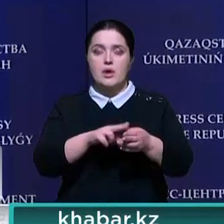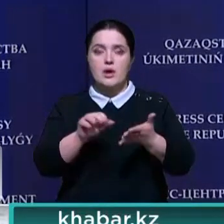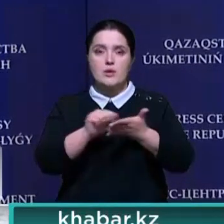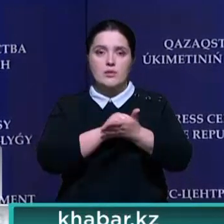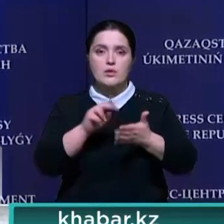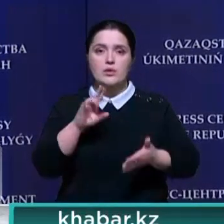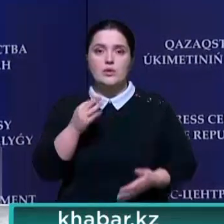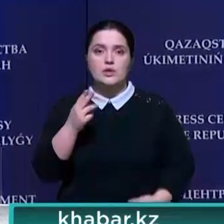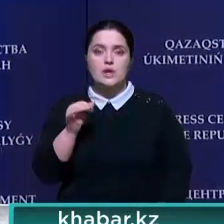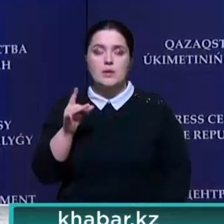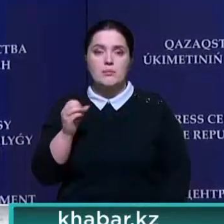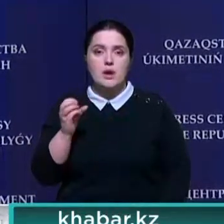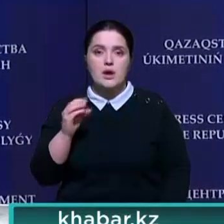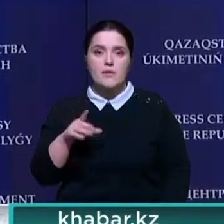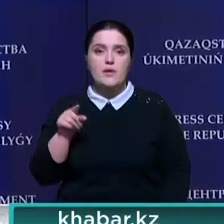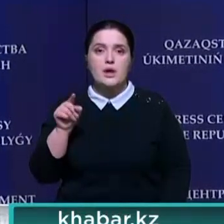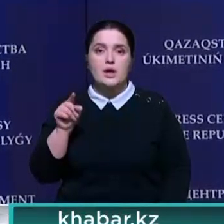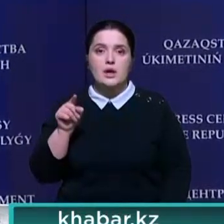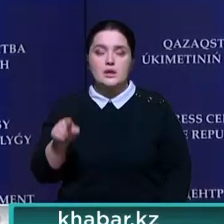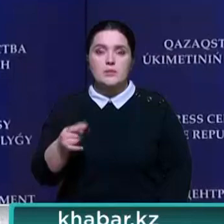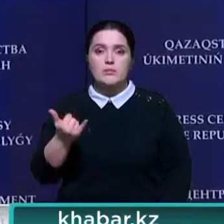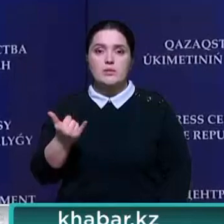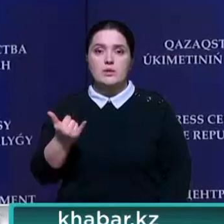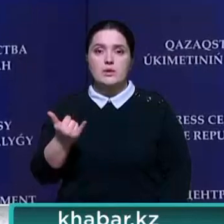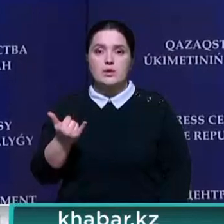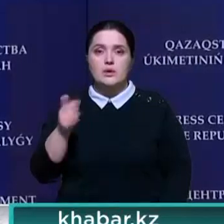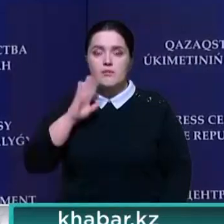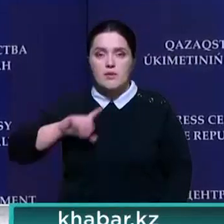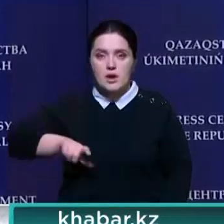это поселок Ашкарбаево. Там идет активный подмыв береговой линии.